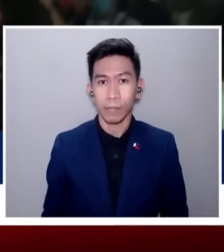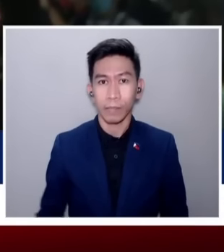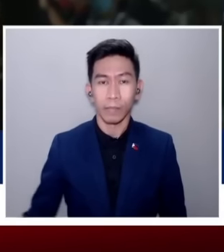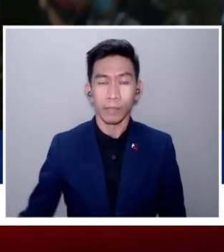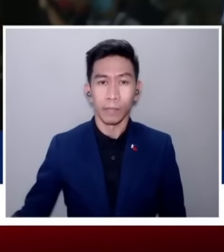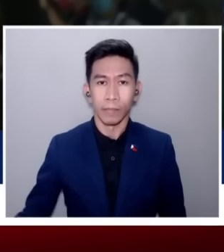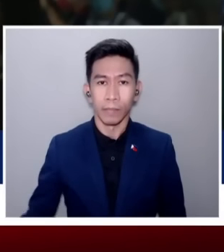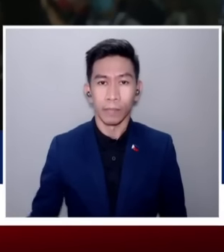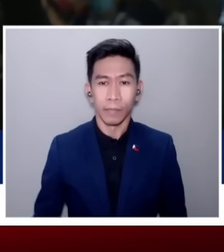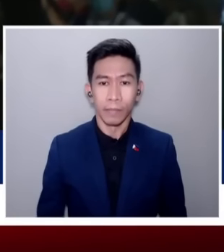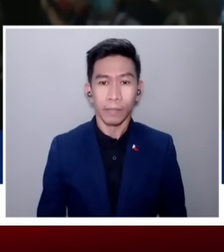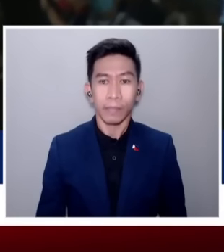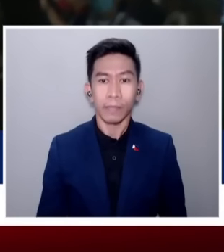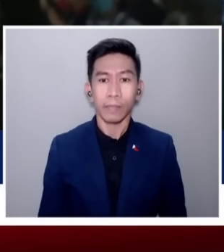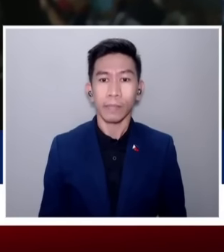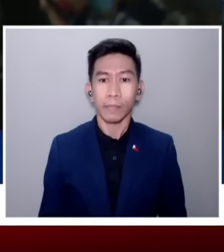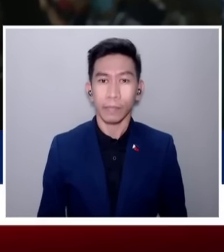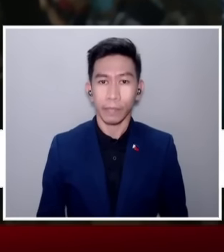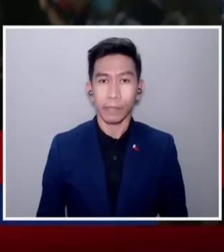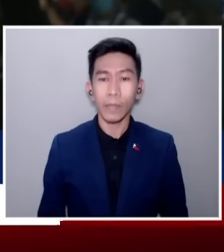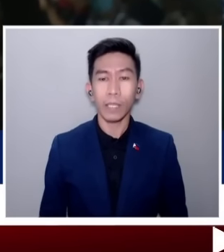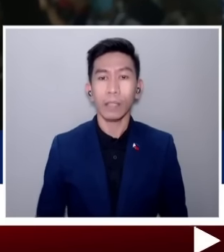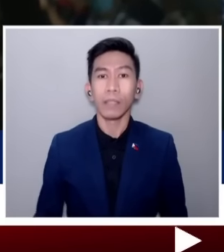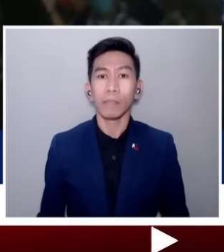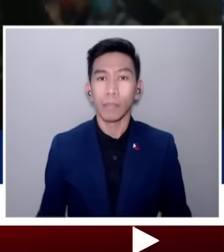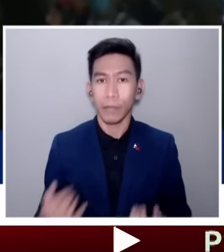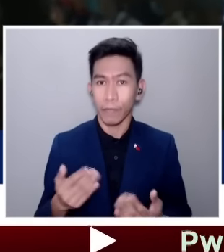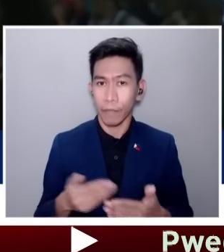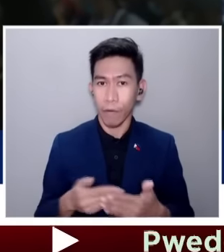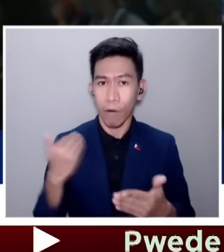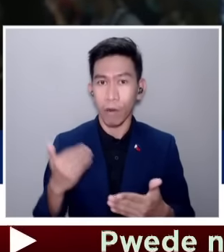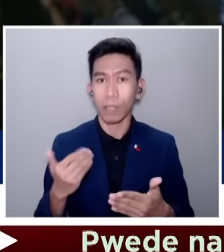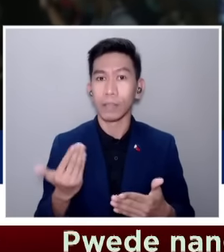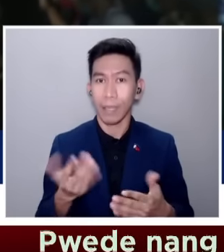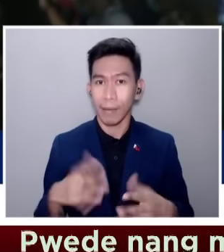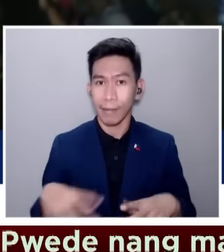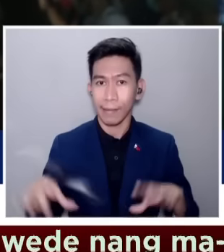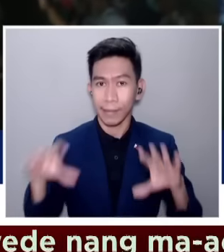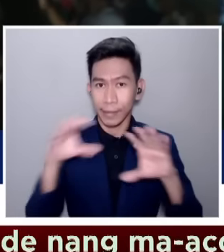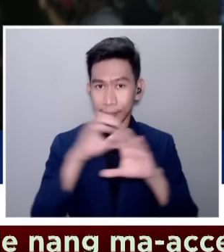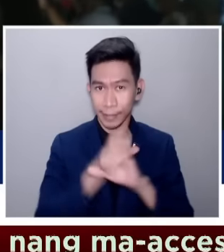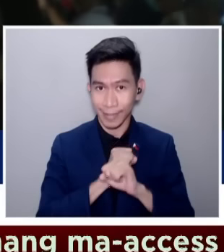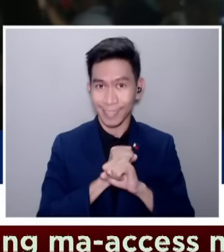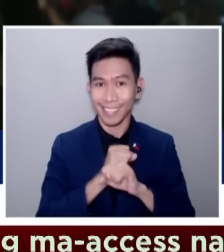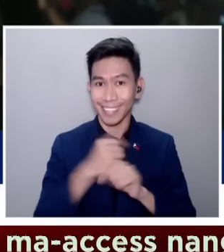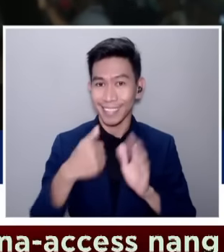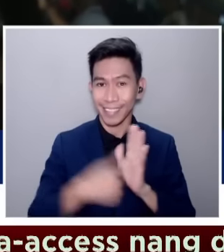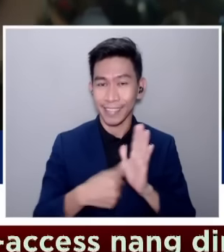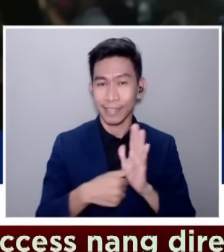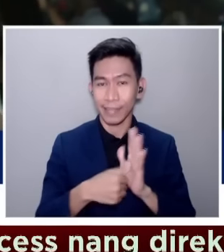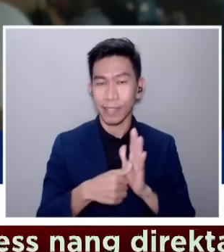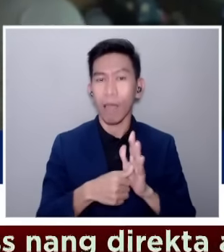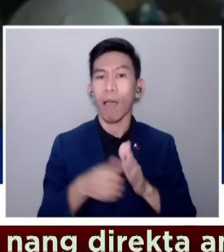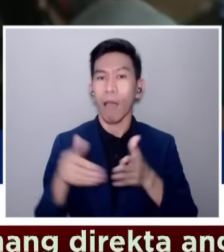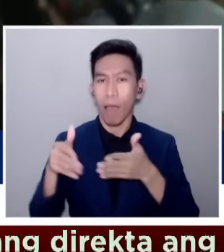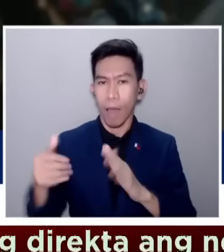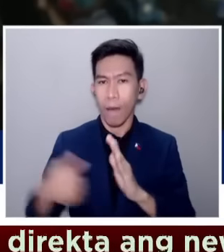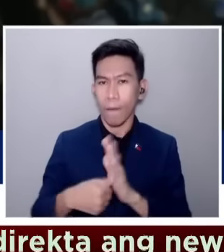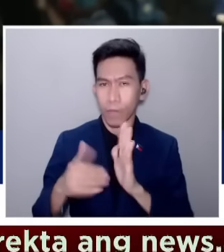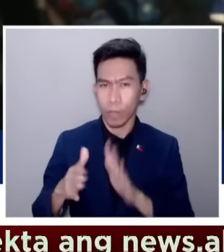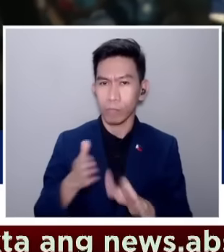Karen, bago nga magtapos ang botohan ay pinayagan na yung mga botante na nakapila kanina dito sa labas ng eskwelahan na dumiretso